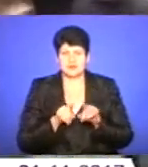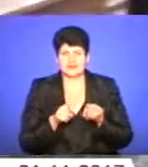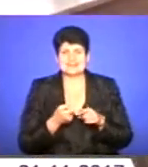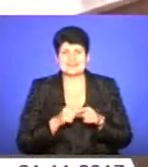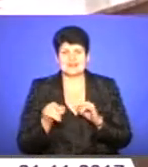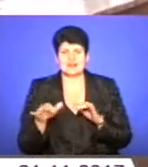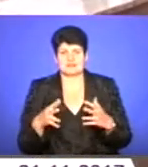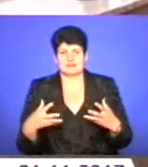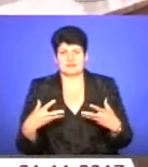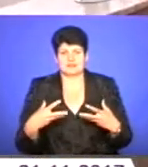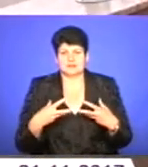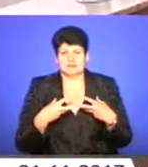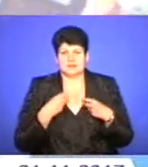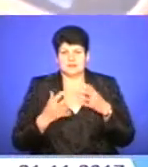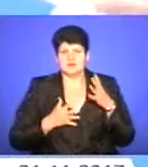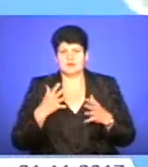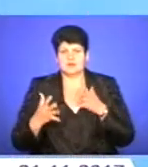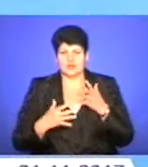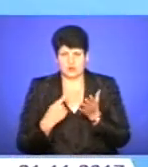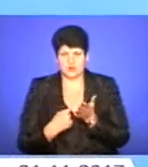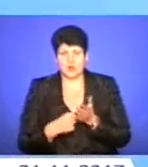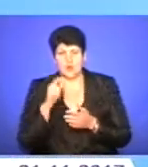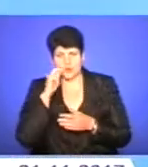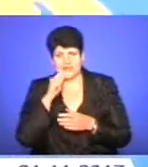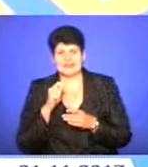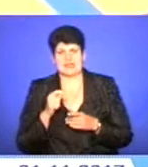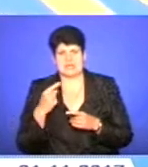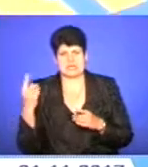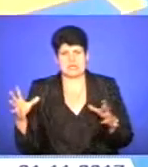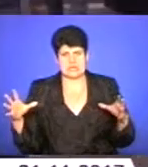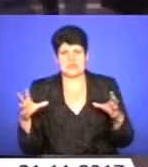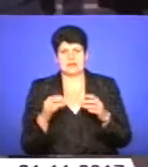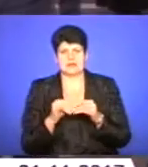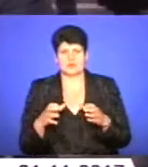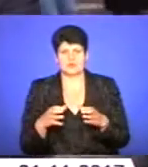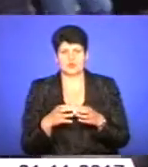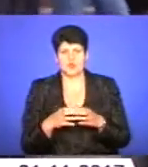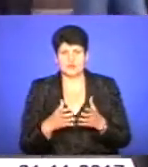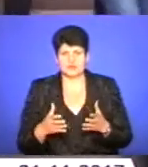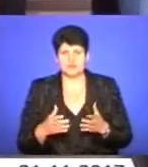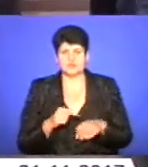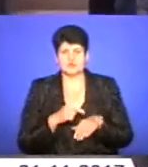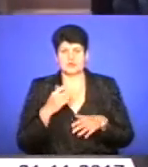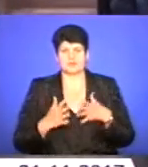акції їх надихають і вкотре доводять. Україна єдина і згуртована. Відчуття піднесення і